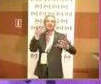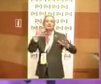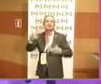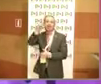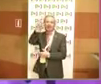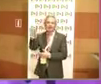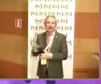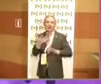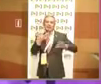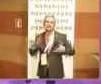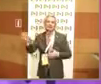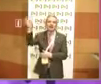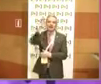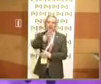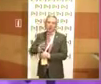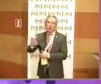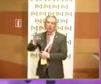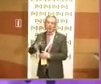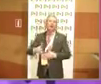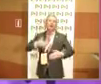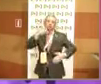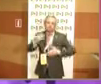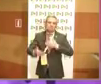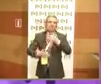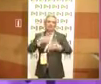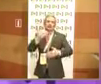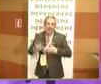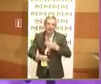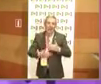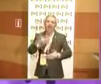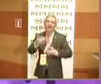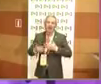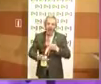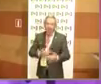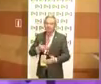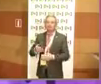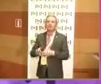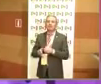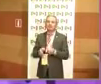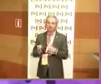l'Italia, salvare l'Europa e rimettere il paese che amiamo sui giusti binari.